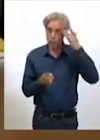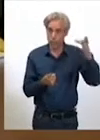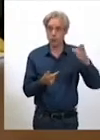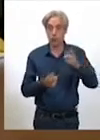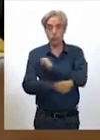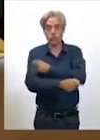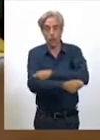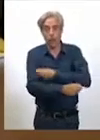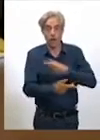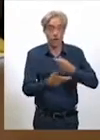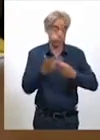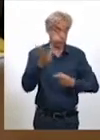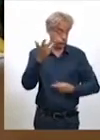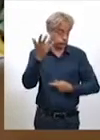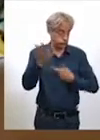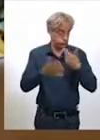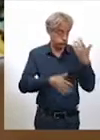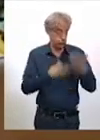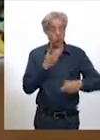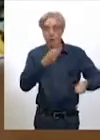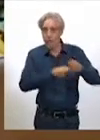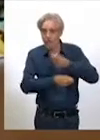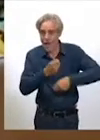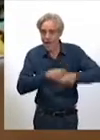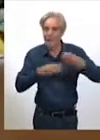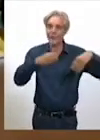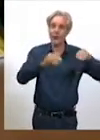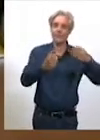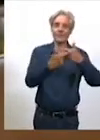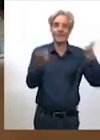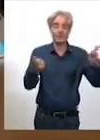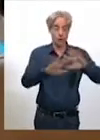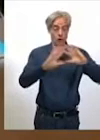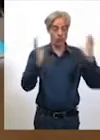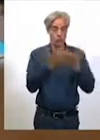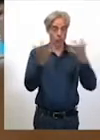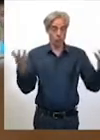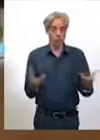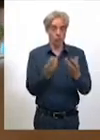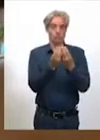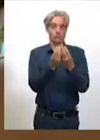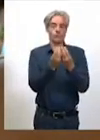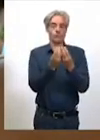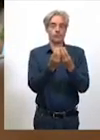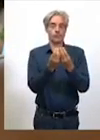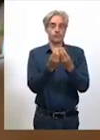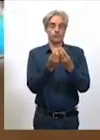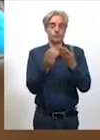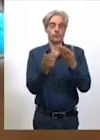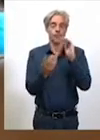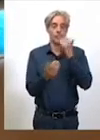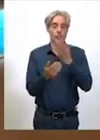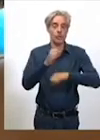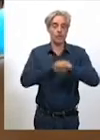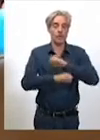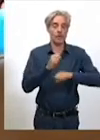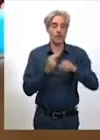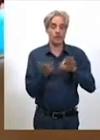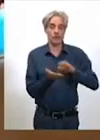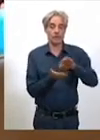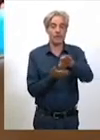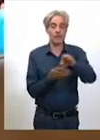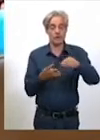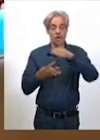sport, on va avoir des commerces, on peut avoir un petit peu tout, donc on avait besoin de cette base un peu transversale. Du coup, on a organisé cette feuille de route autour